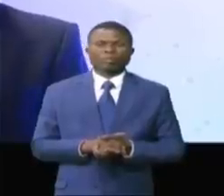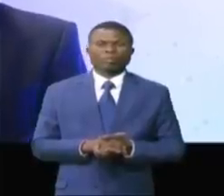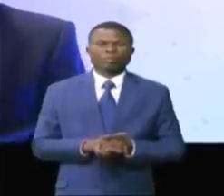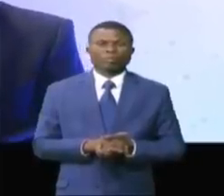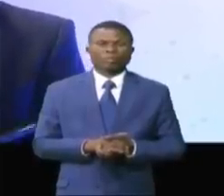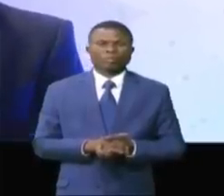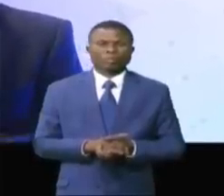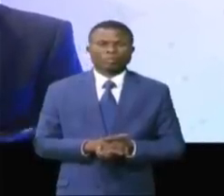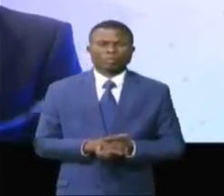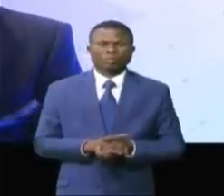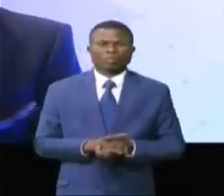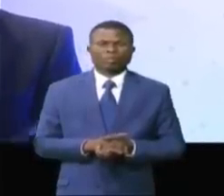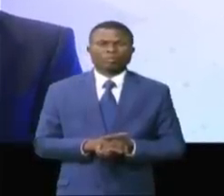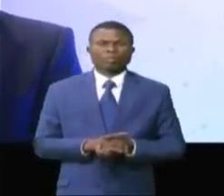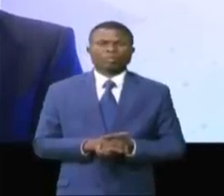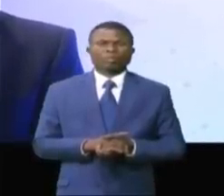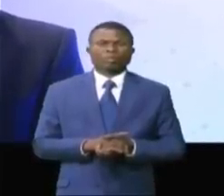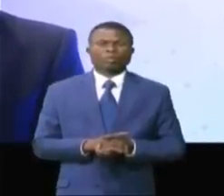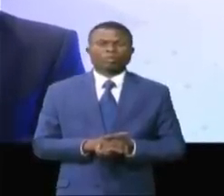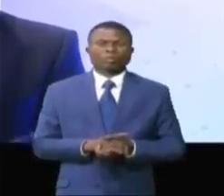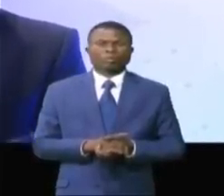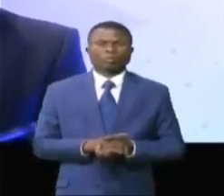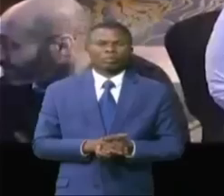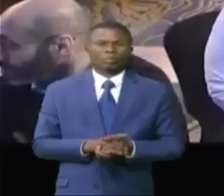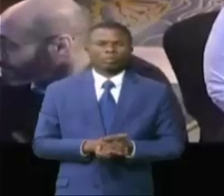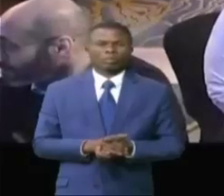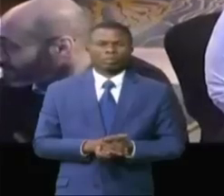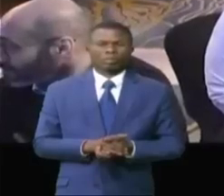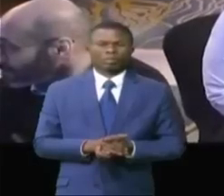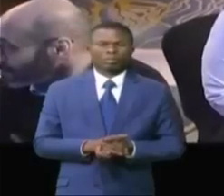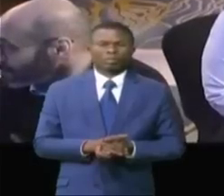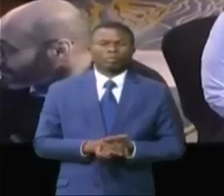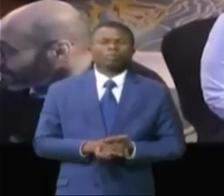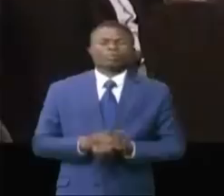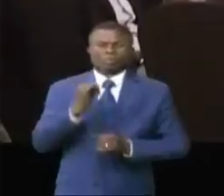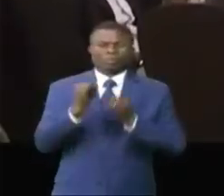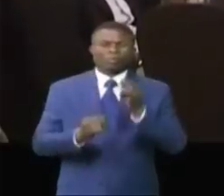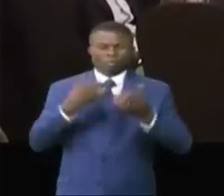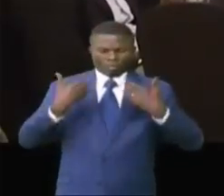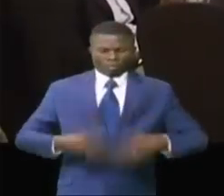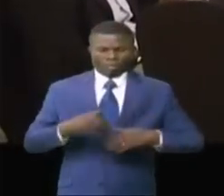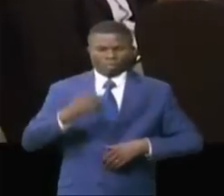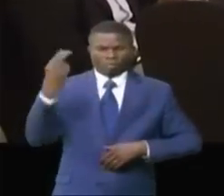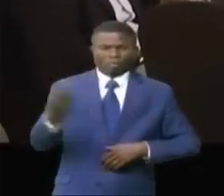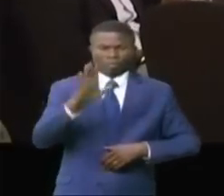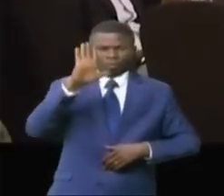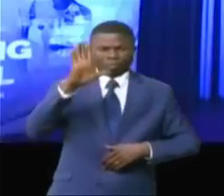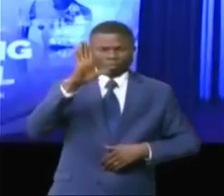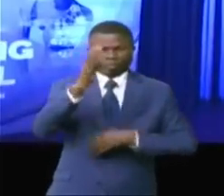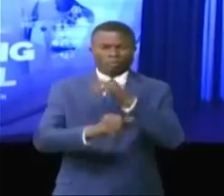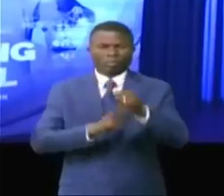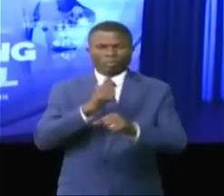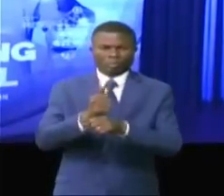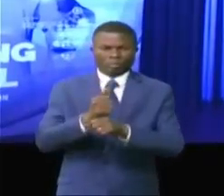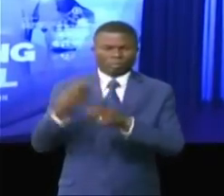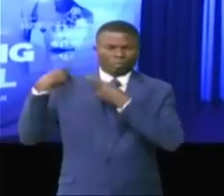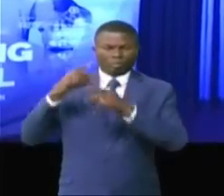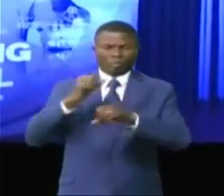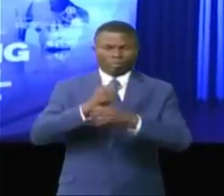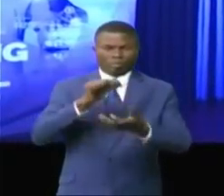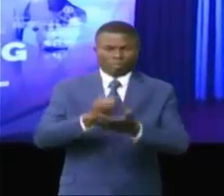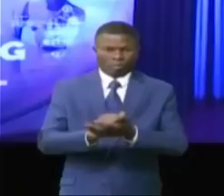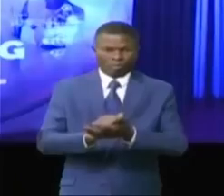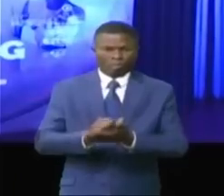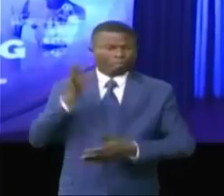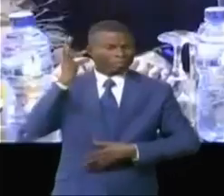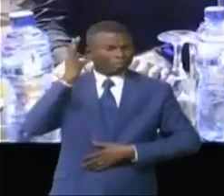Mitsumi Distribution, c'est le pionnier de la distribution pour l'Afrique. Célébrant ses 25e anniversaire depuis sa création à